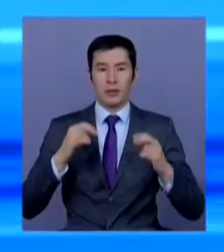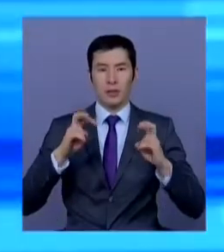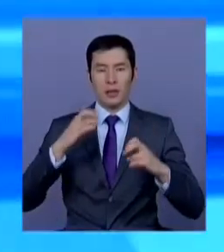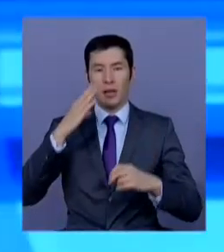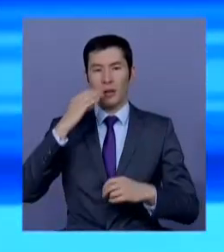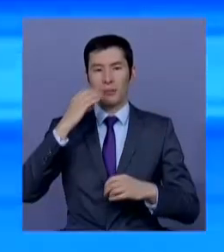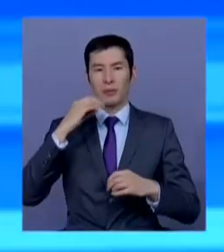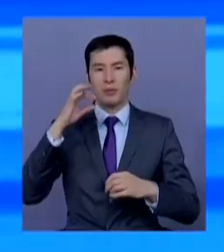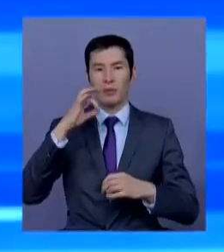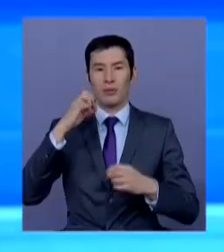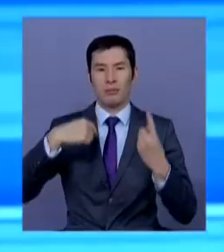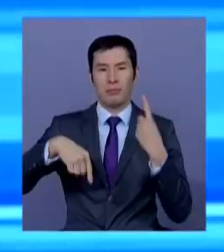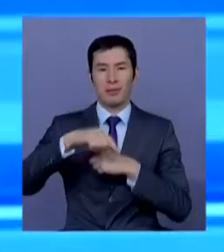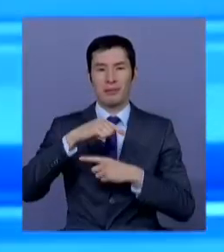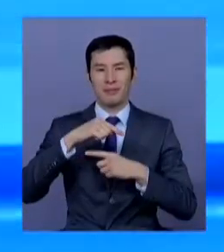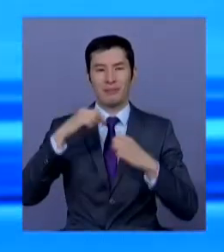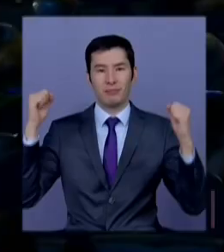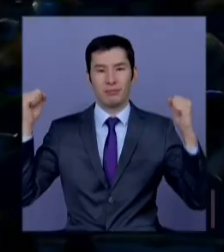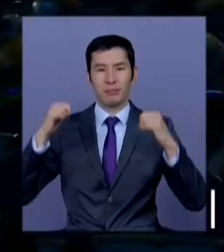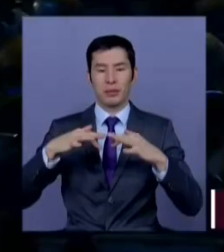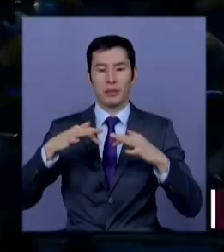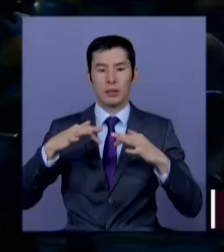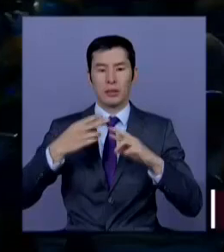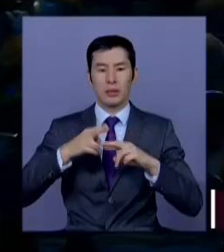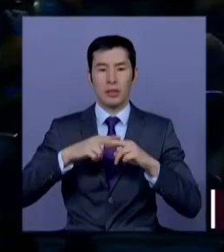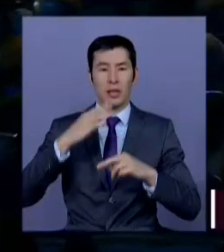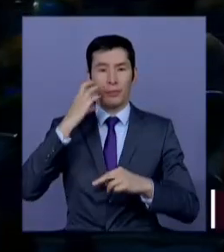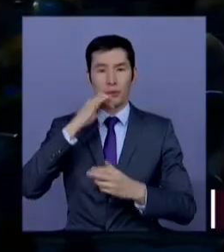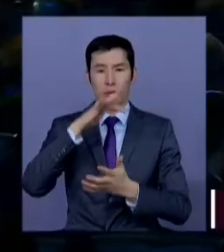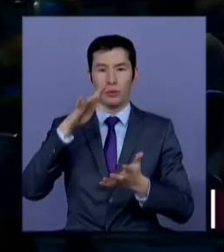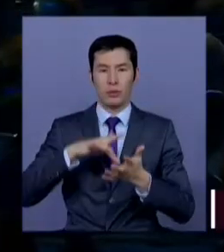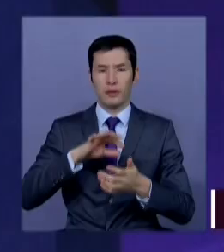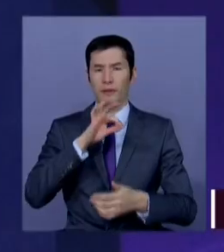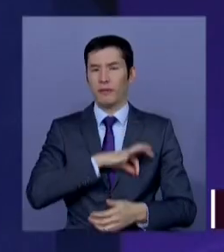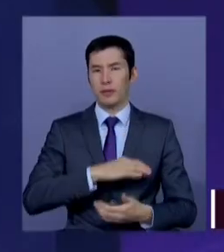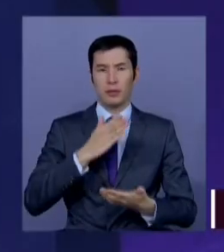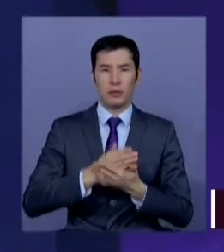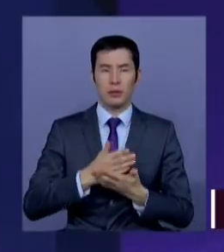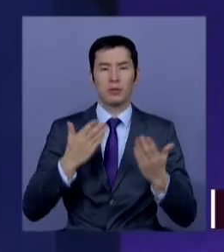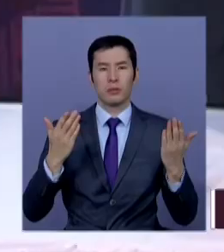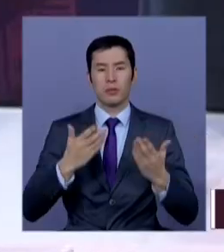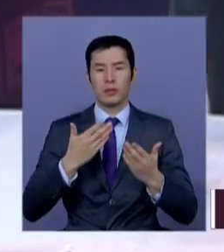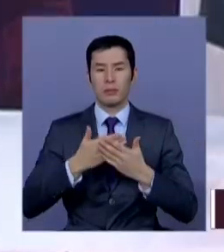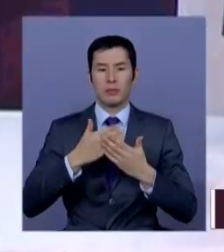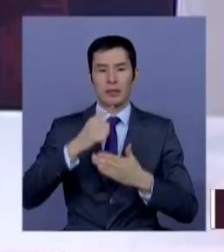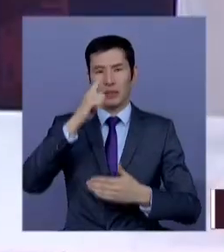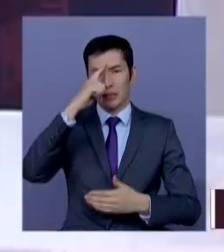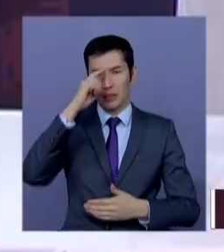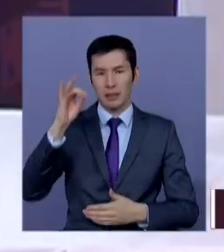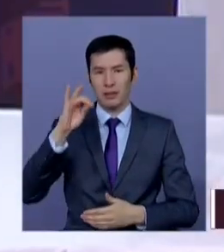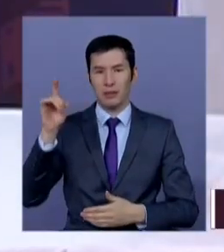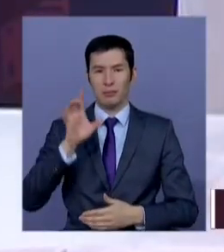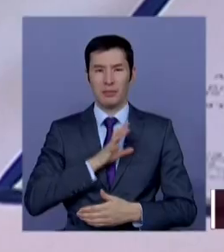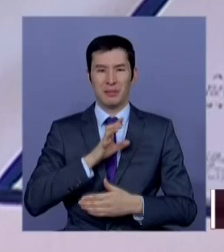Инвест халықаралық инвестициялық форумы Алматы үшін тиімді келісім шарттармен есте қалды. Мәселен, үнділік инвесторларды қаланың